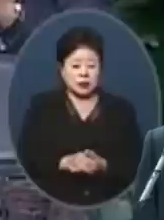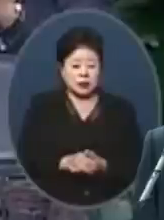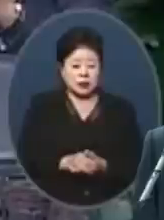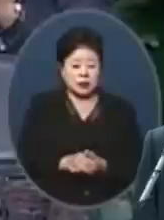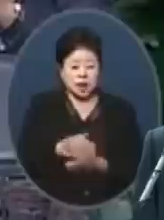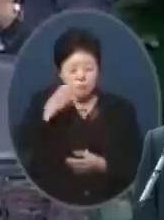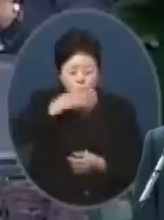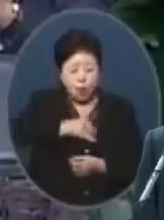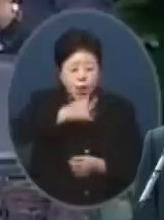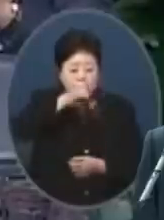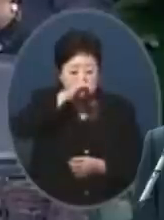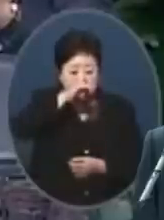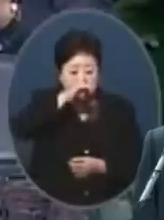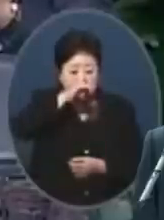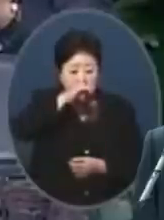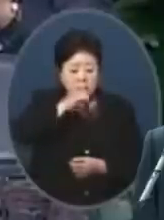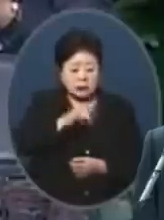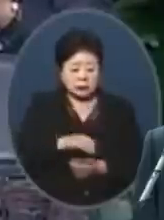효과가 얼마나 있냐면